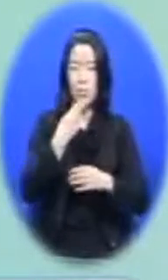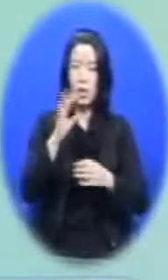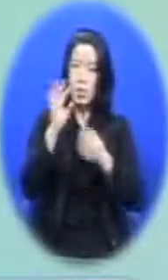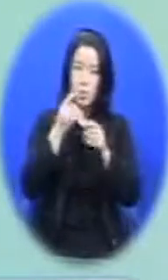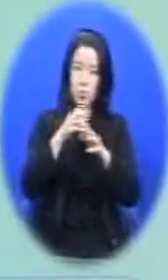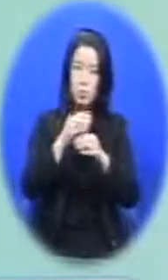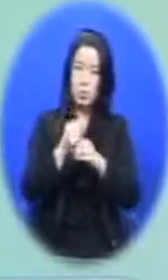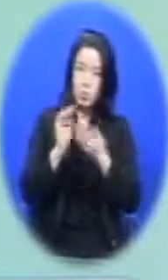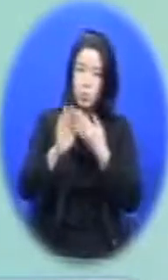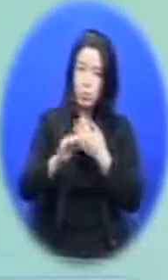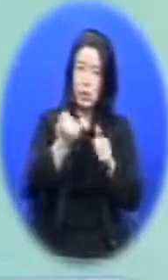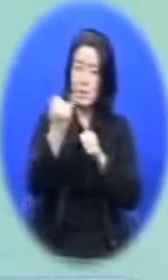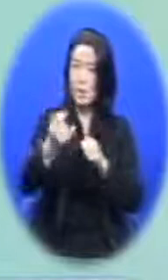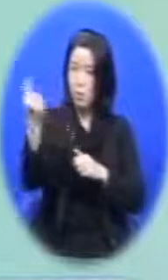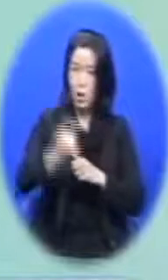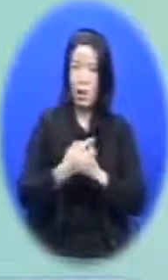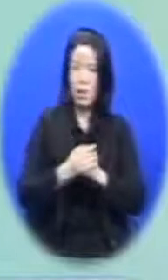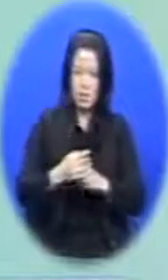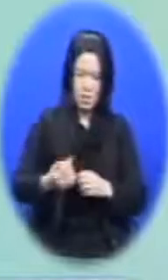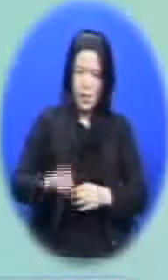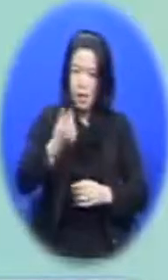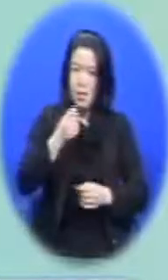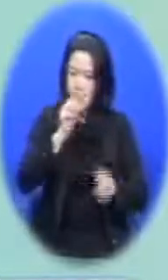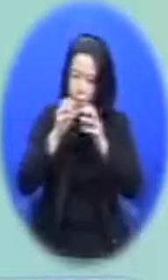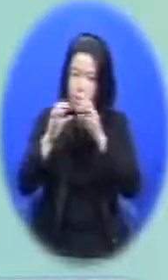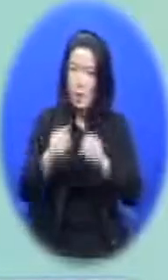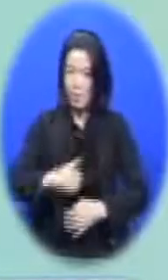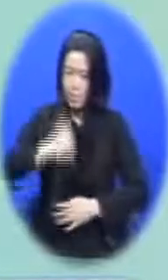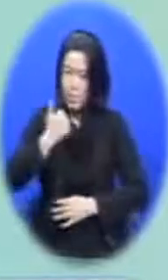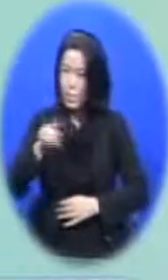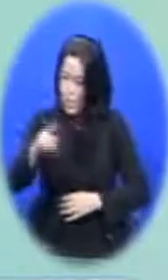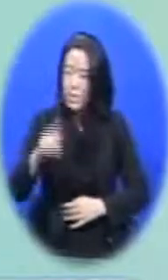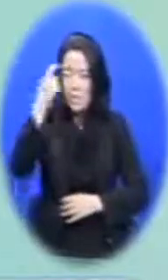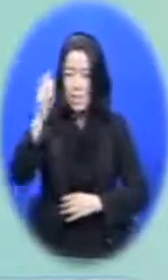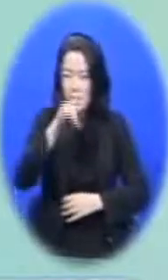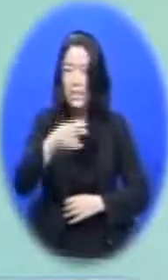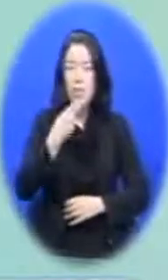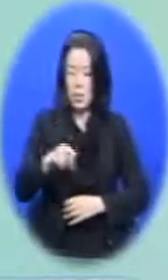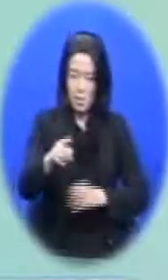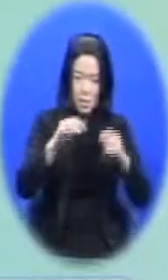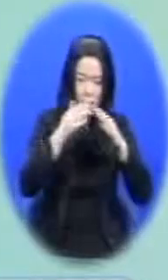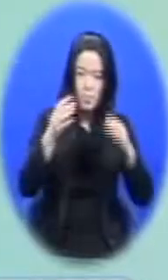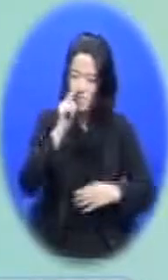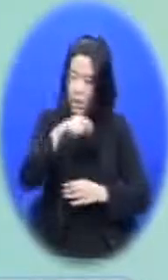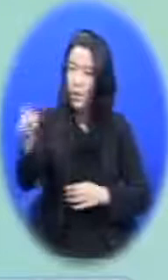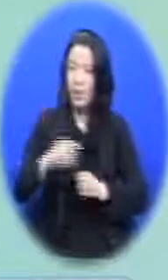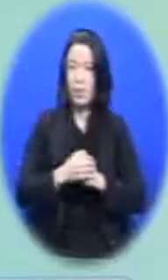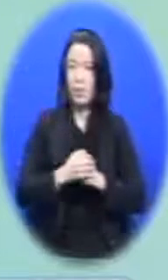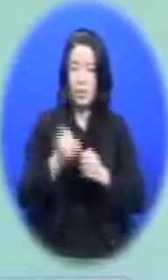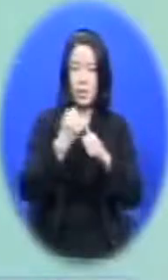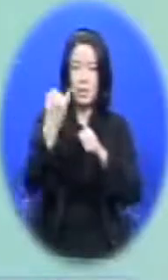들어오시더래. 막 다짜고짜 화를 내고 당신이 정신이 있는 거야 없는 거야, 어떻게 집안을 이렇게 하고. 사모님께서